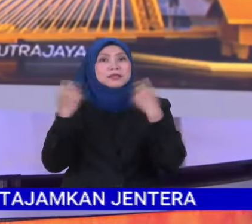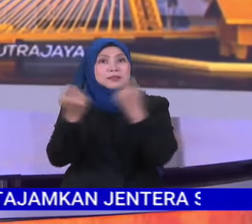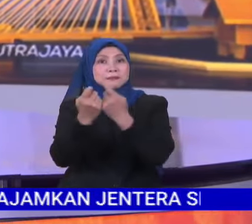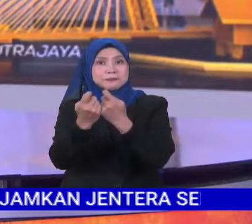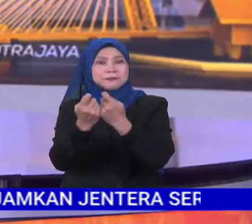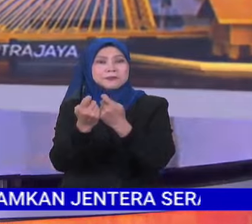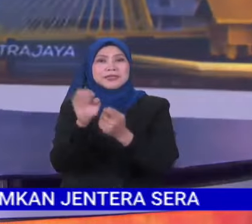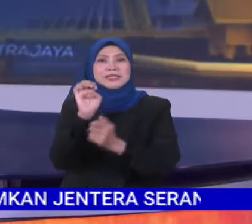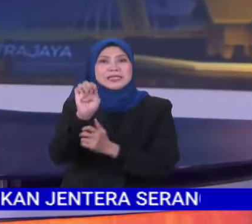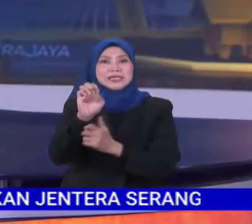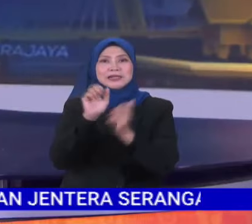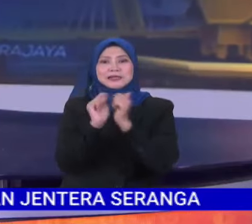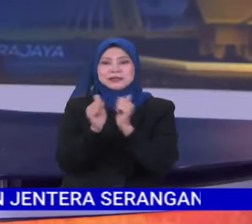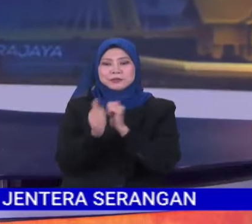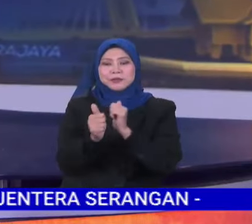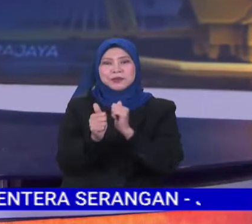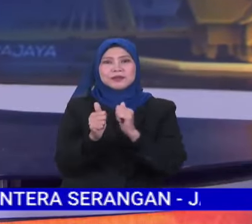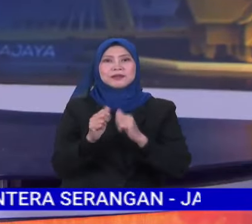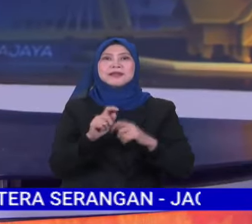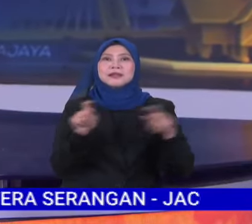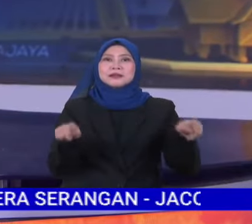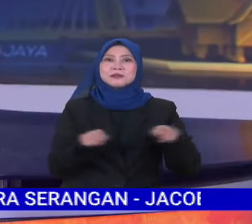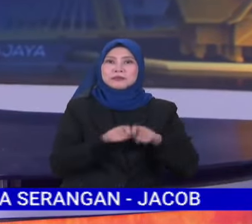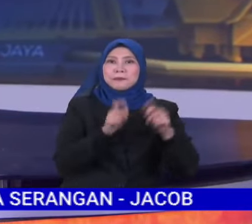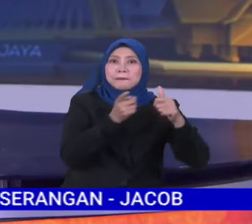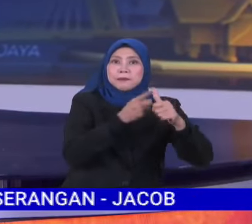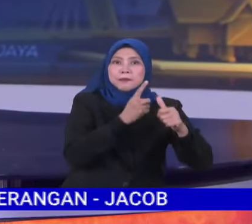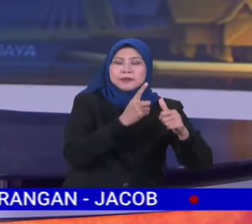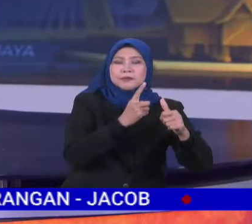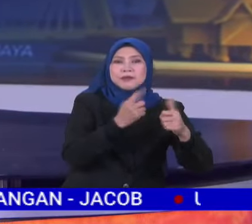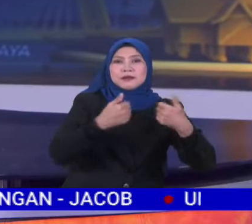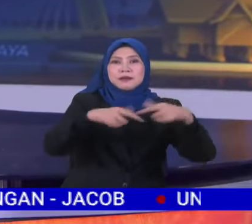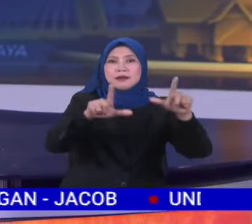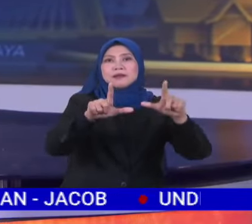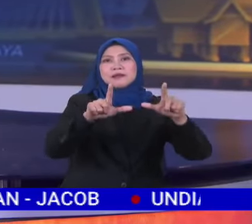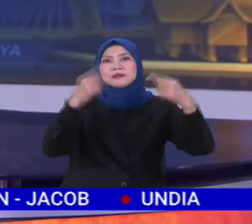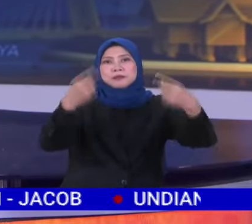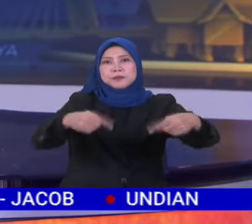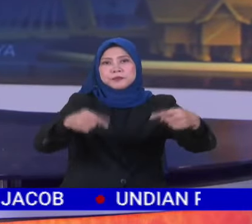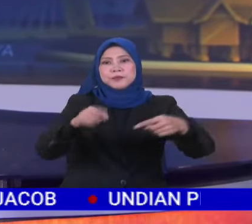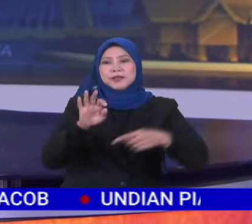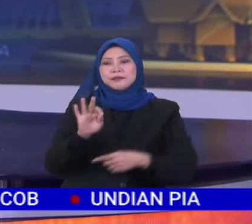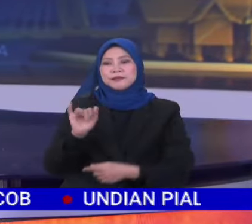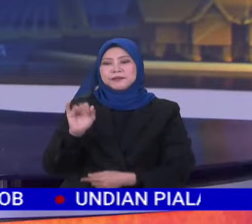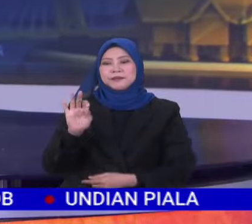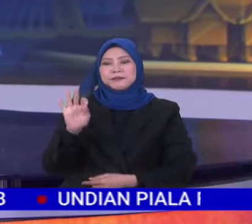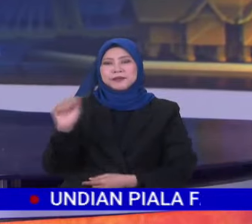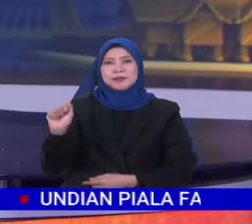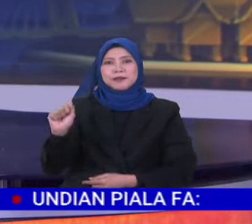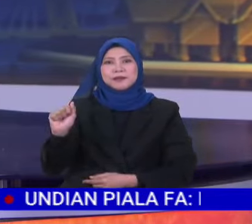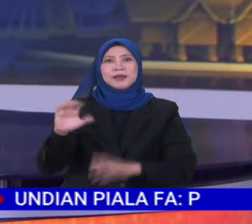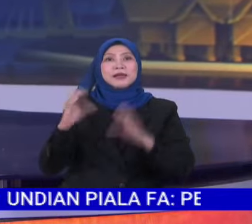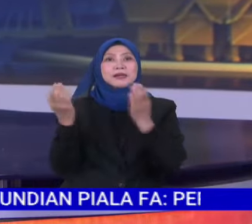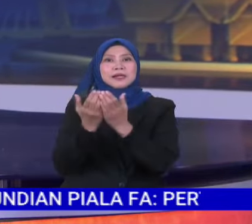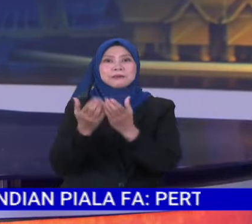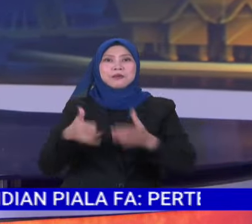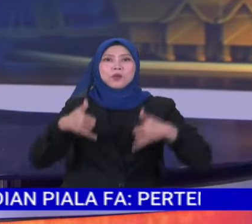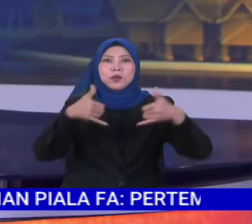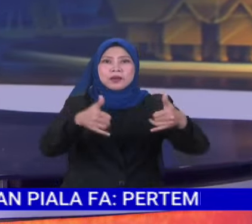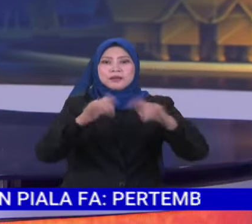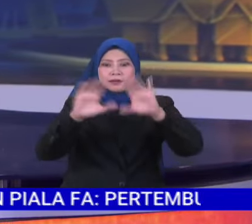Swatch jadi pasukan tempatan pertama yang layak kekejamanan vivai Club World Cup